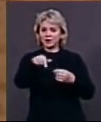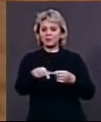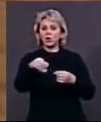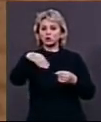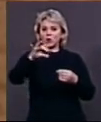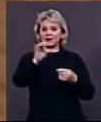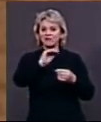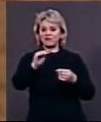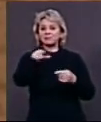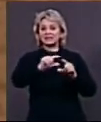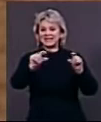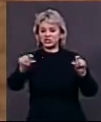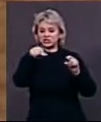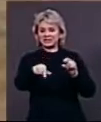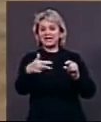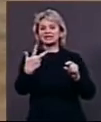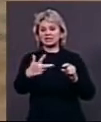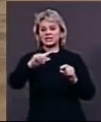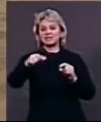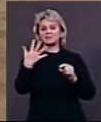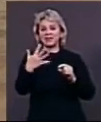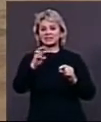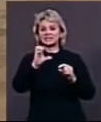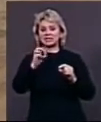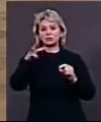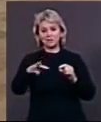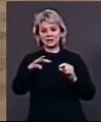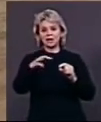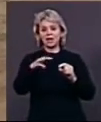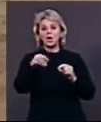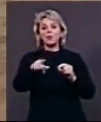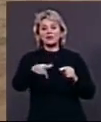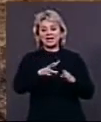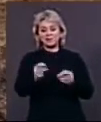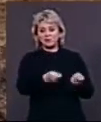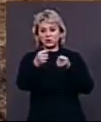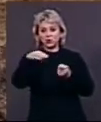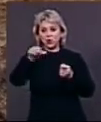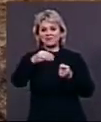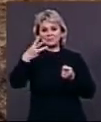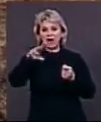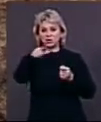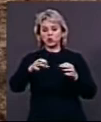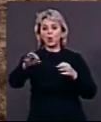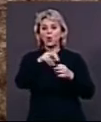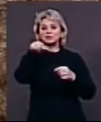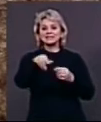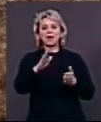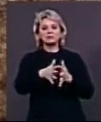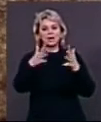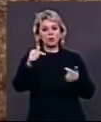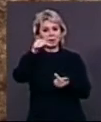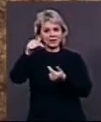торф. Толщина верхнего торфяного слоя 3,5 сантиметра. Привезли торф из Смоленской области, там он